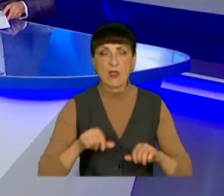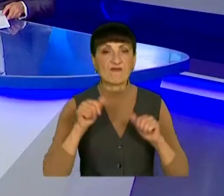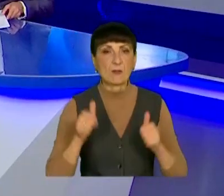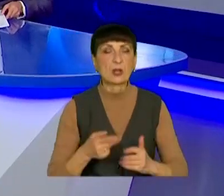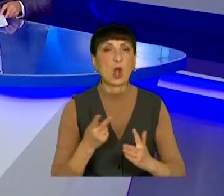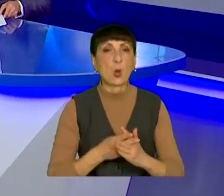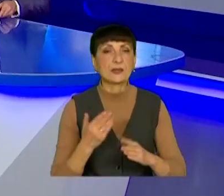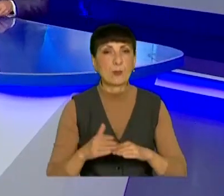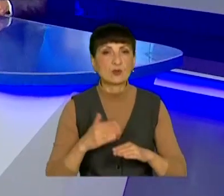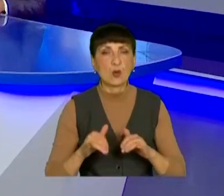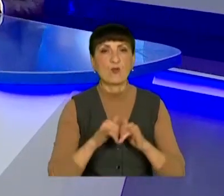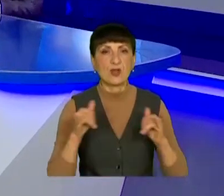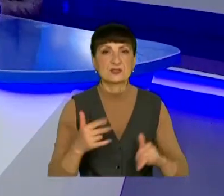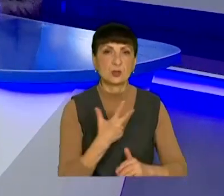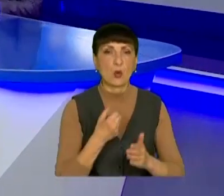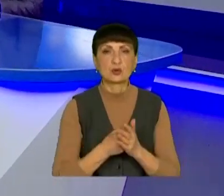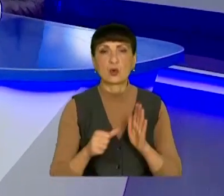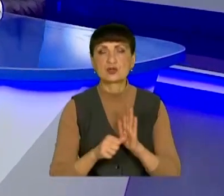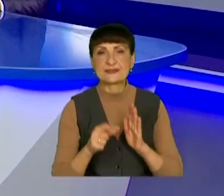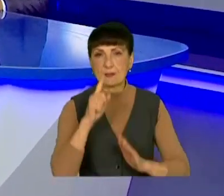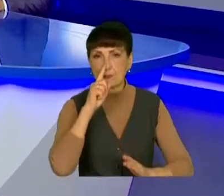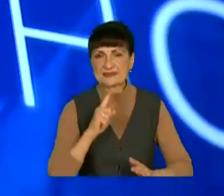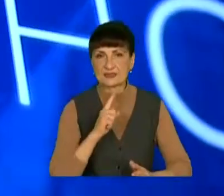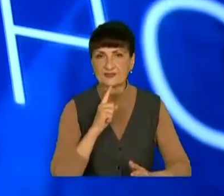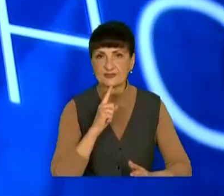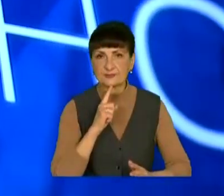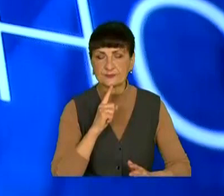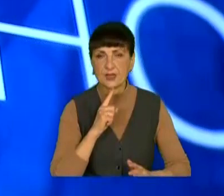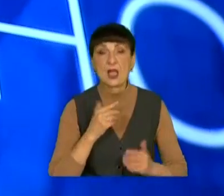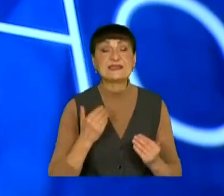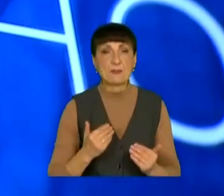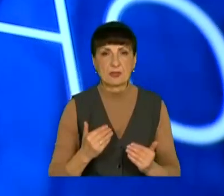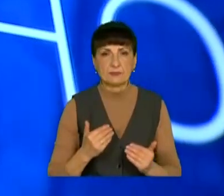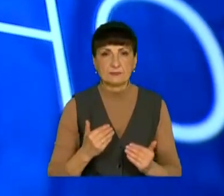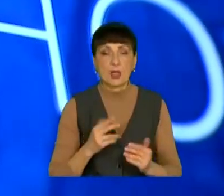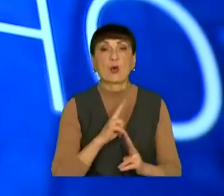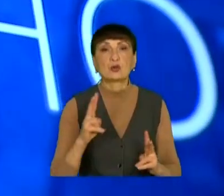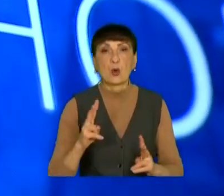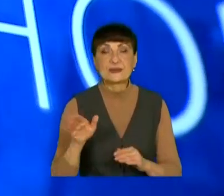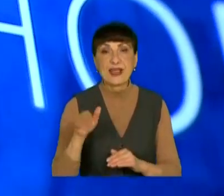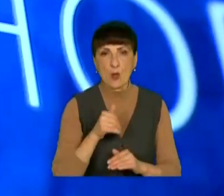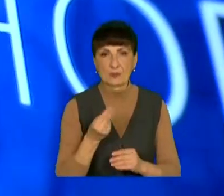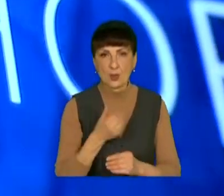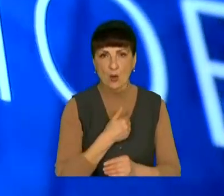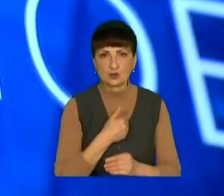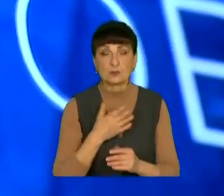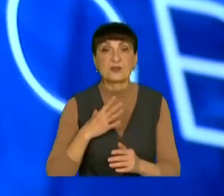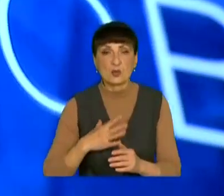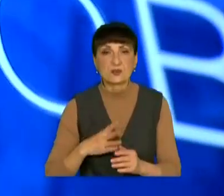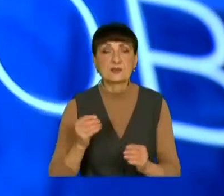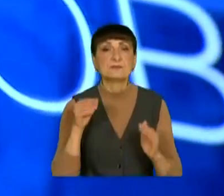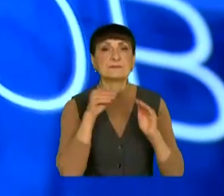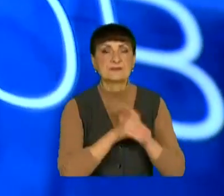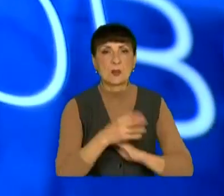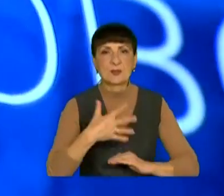льготной ипотеки увеличатся с 3 до 6 месяцев. То есть теперь потенциальному заемщику придется положить